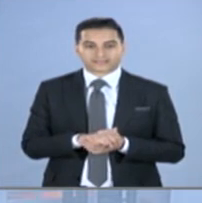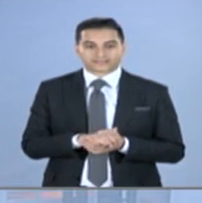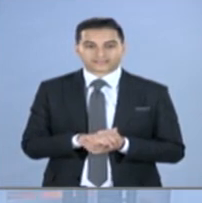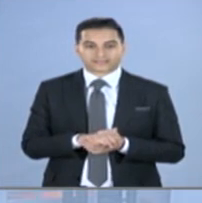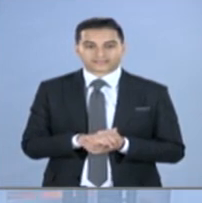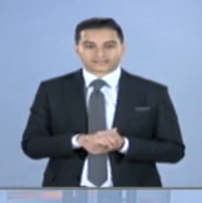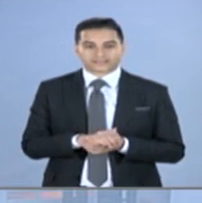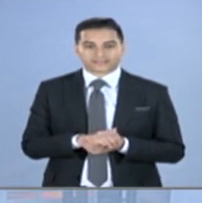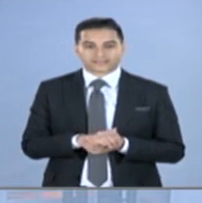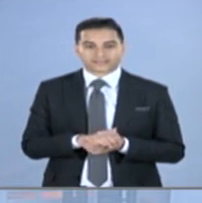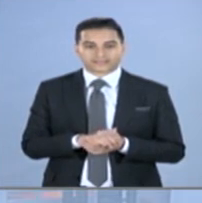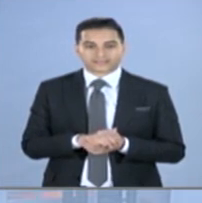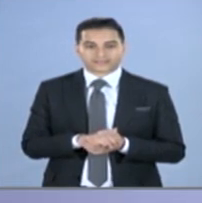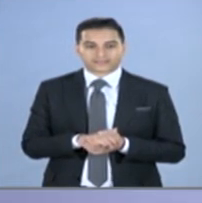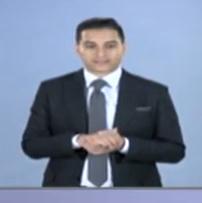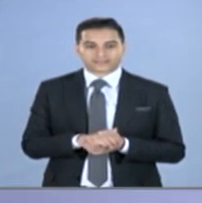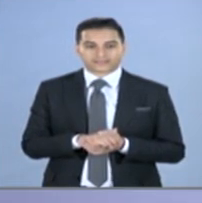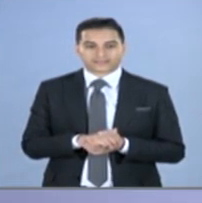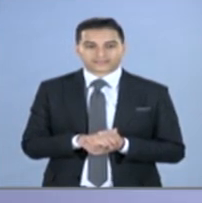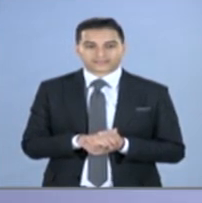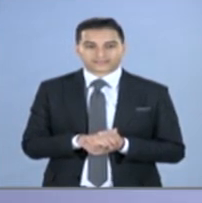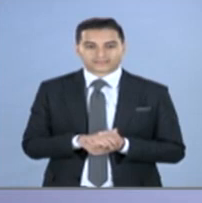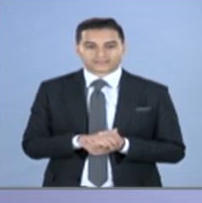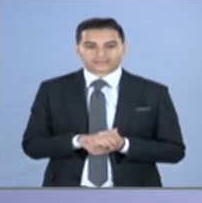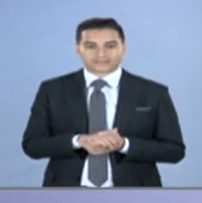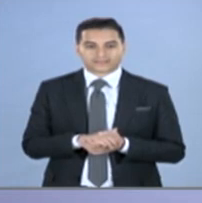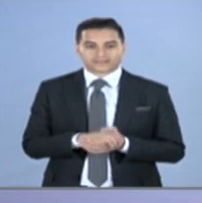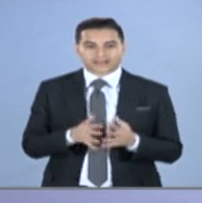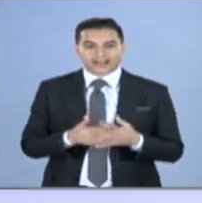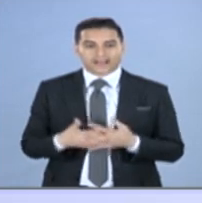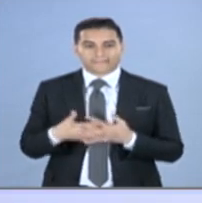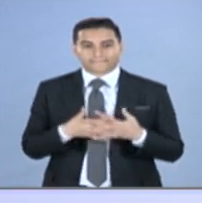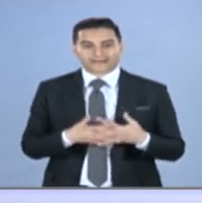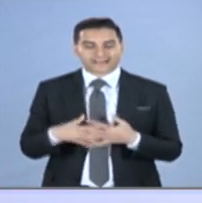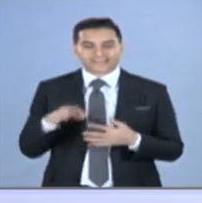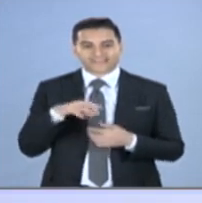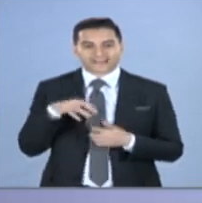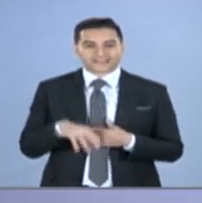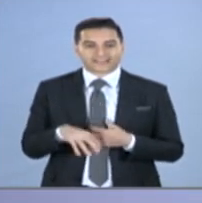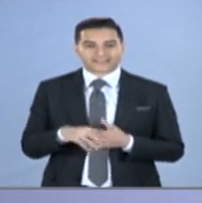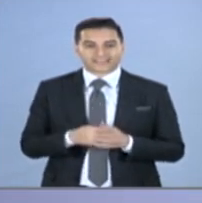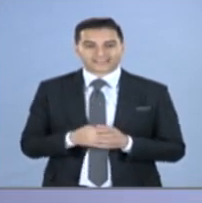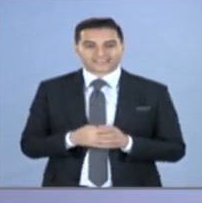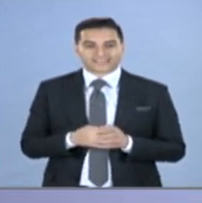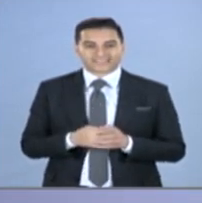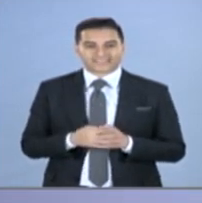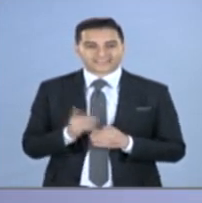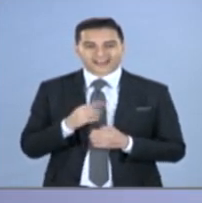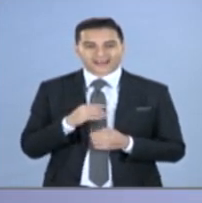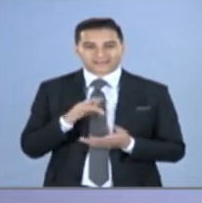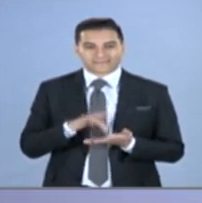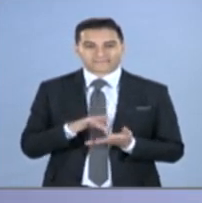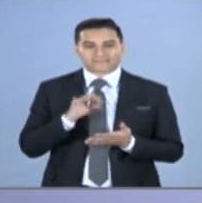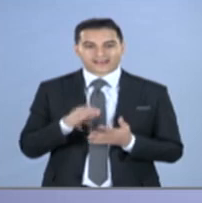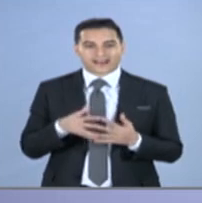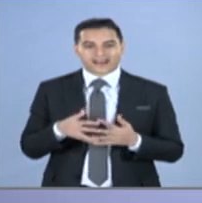تمام ميراي، نفسك تروحي فين؟ أمريكا. فين في أمريكا؟ لا مش محددة ولا هي بصراحة،